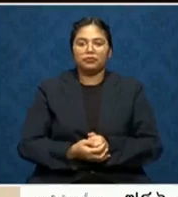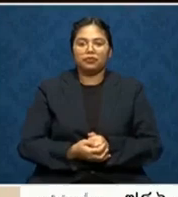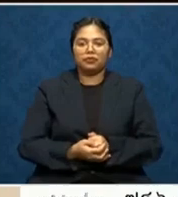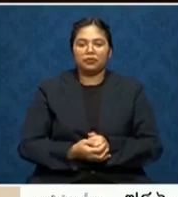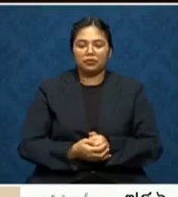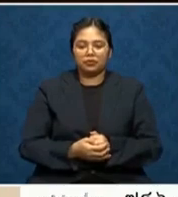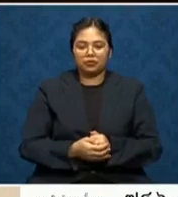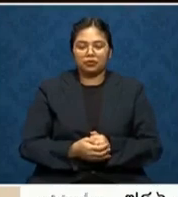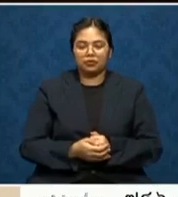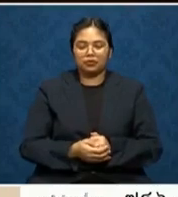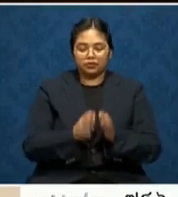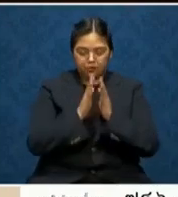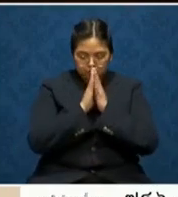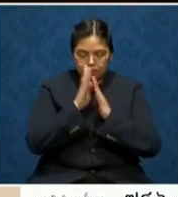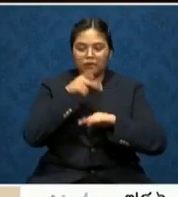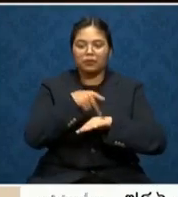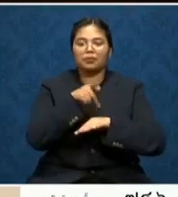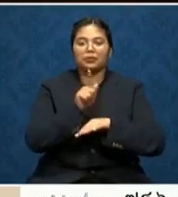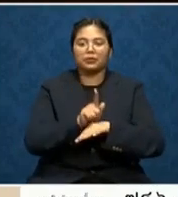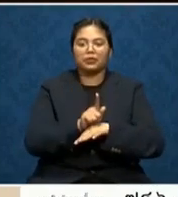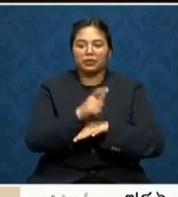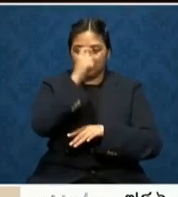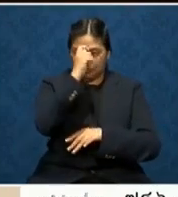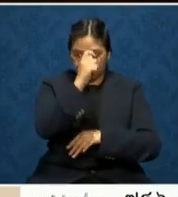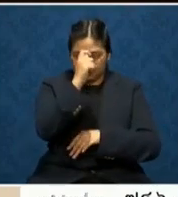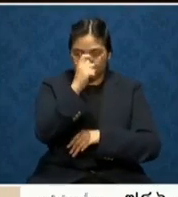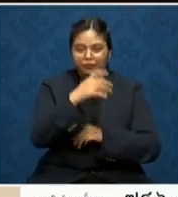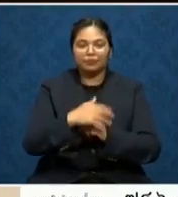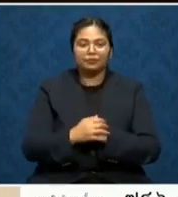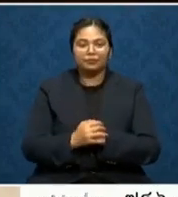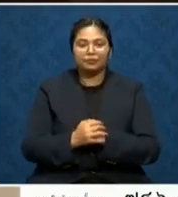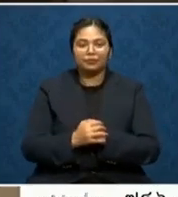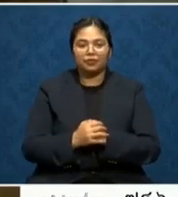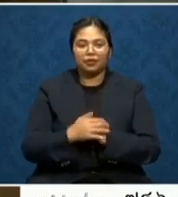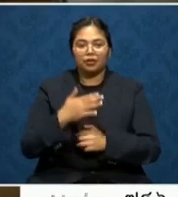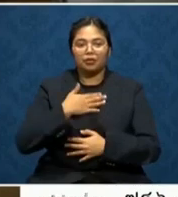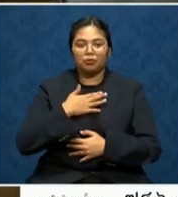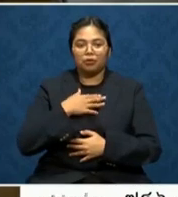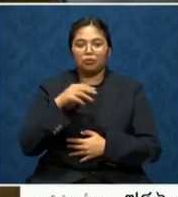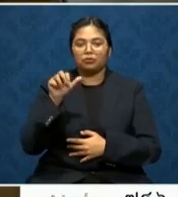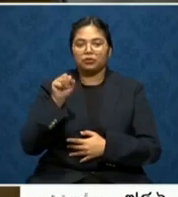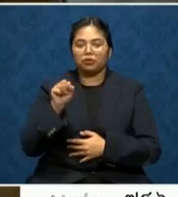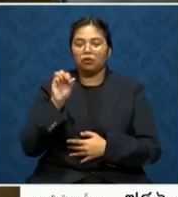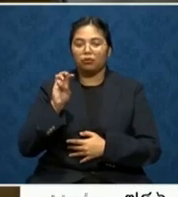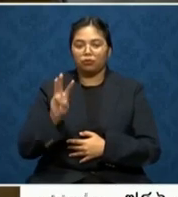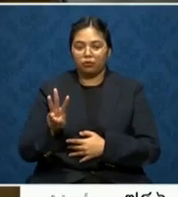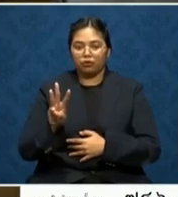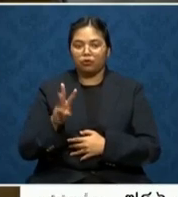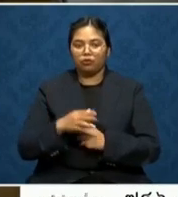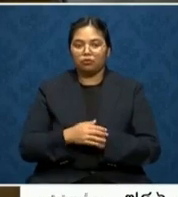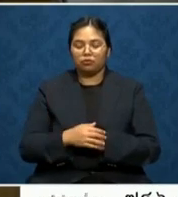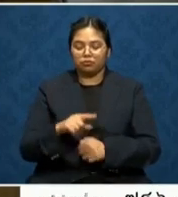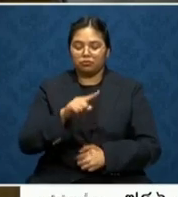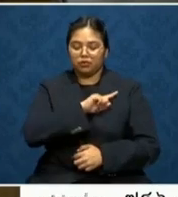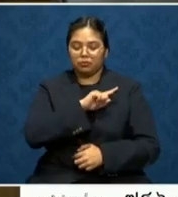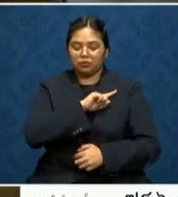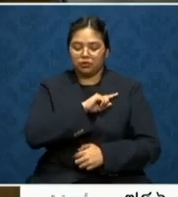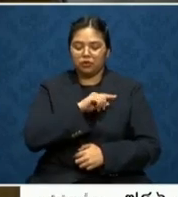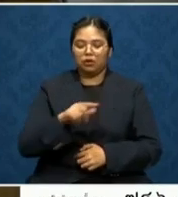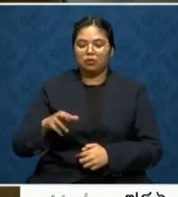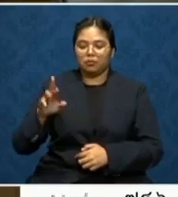ธานรัฐสภาที่เคารพอย่างสูงดิเรกฤทธิ์เจนครองธรรมสมาชิกวุฒิสภาในฐานะสมาชิ